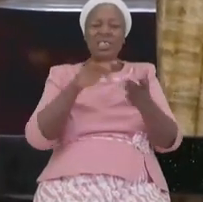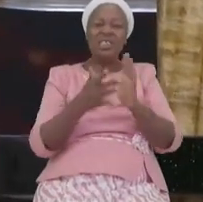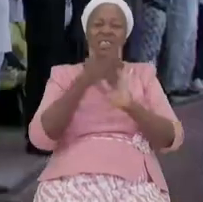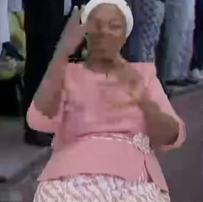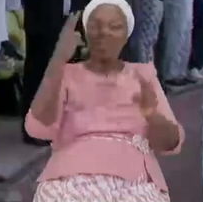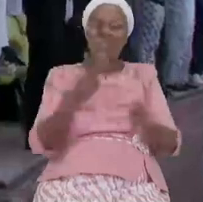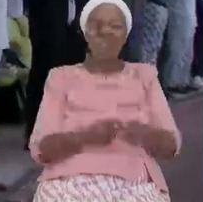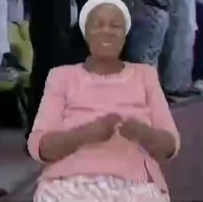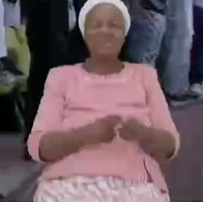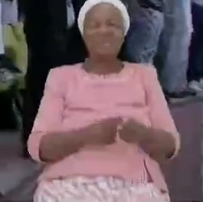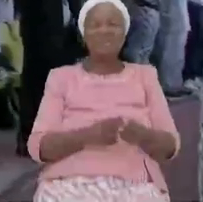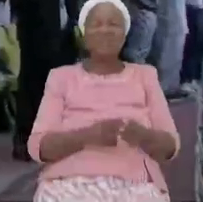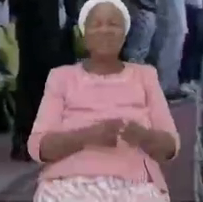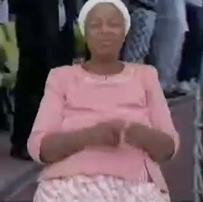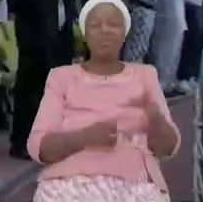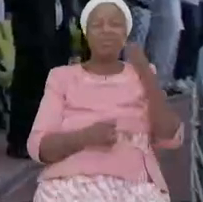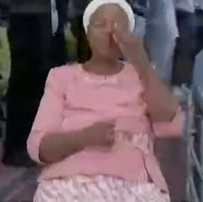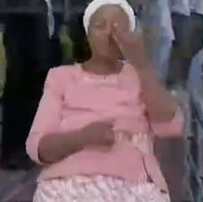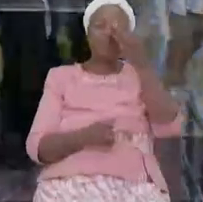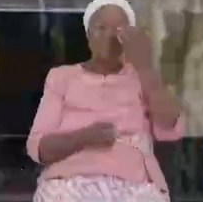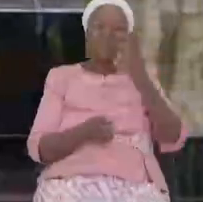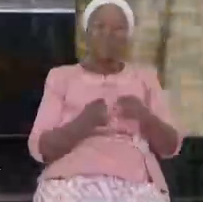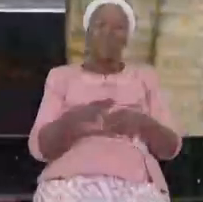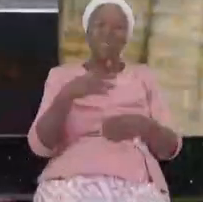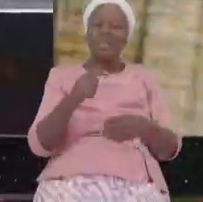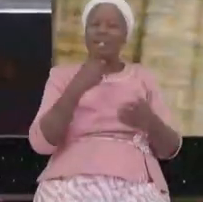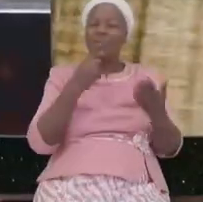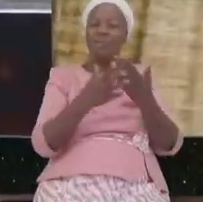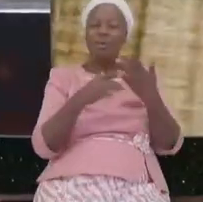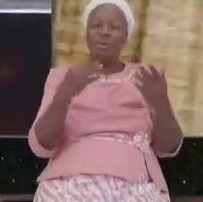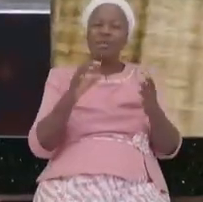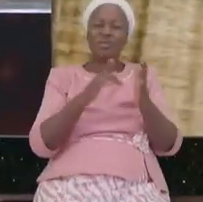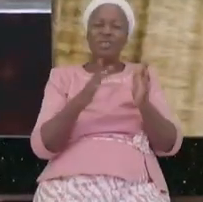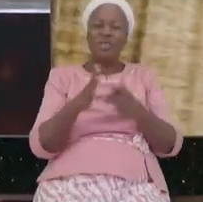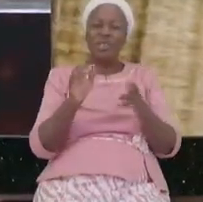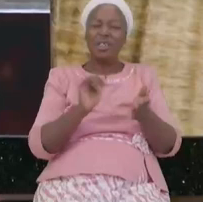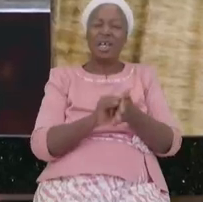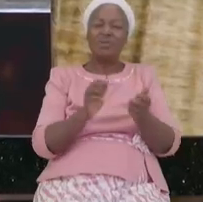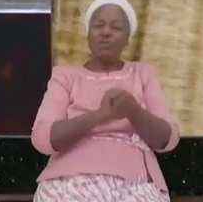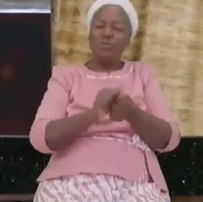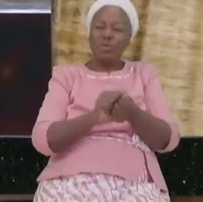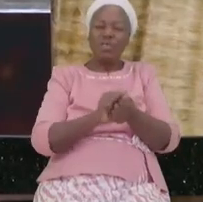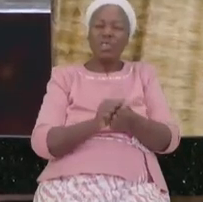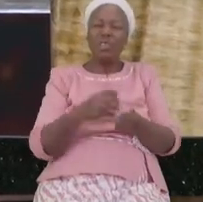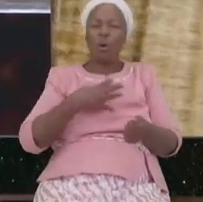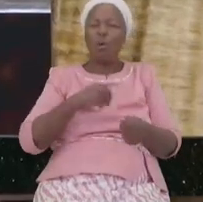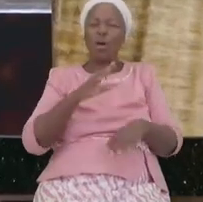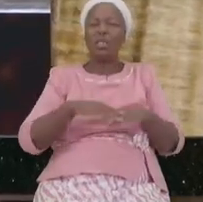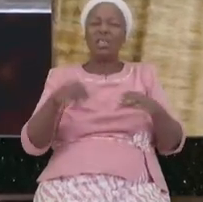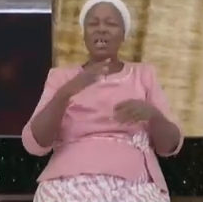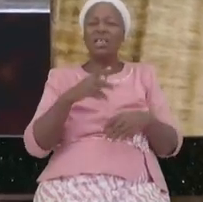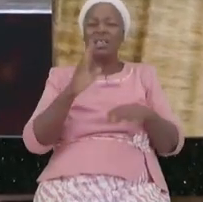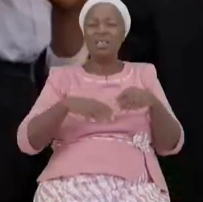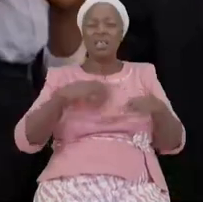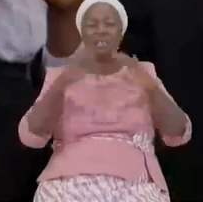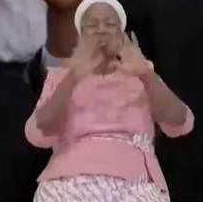Jésus. Le sang de Jésus-Christ, qui l'a plus blanc que la neige, applique-le sur chaque